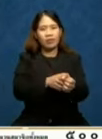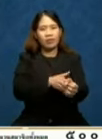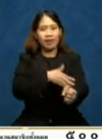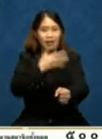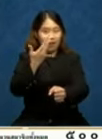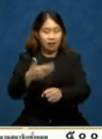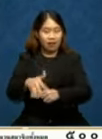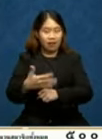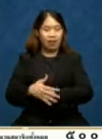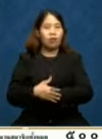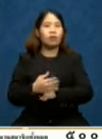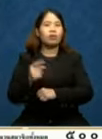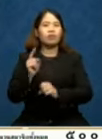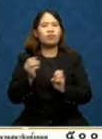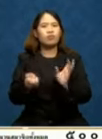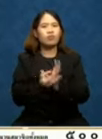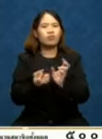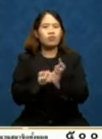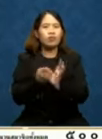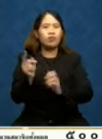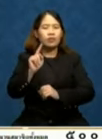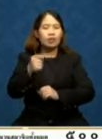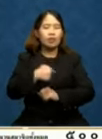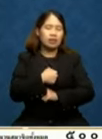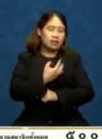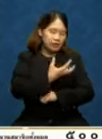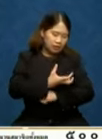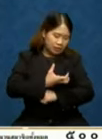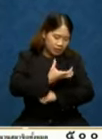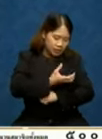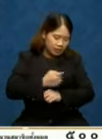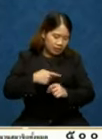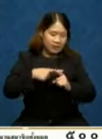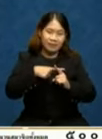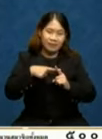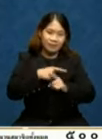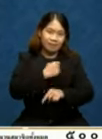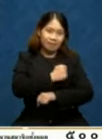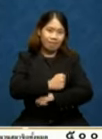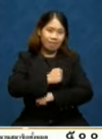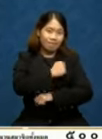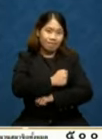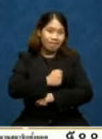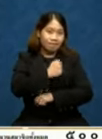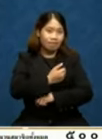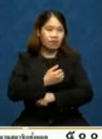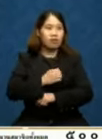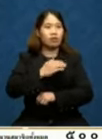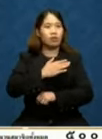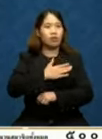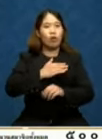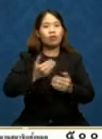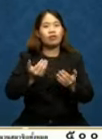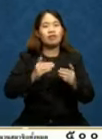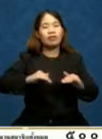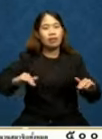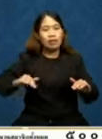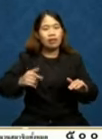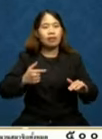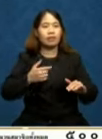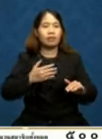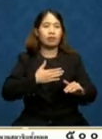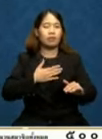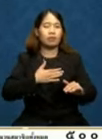ยและผลก็คือก่อให้เกิดความเจ็บปวดทุกทรมานทั้งด้านร่างกายและจิตใจของผู้ถูกกระทำครับทั้งนี้ผม